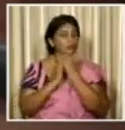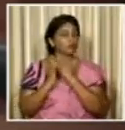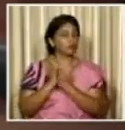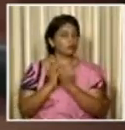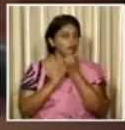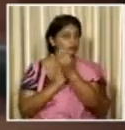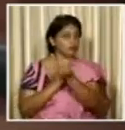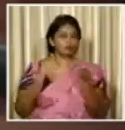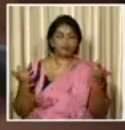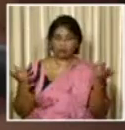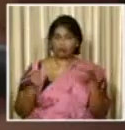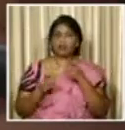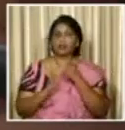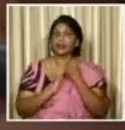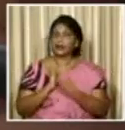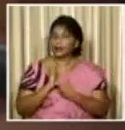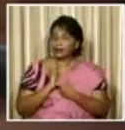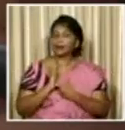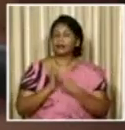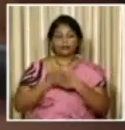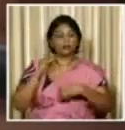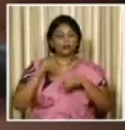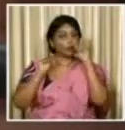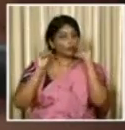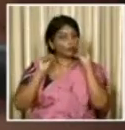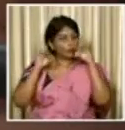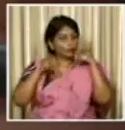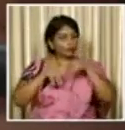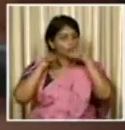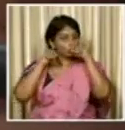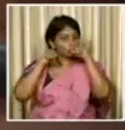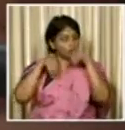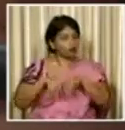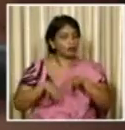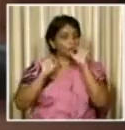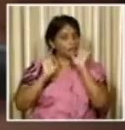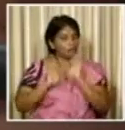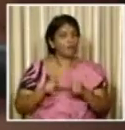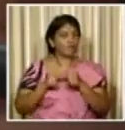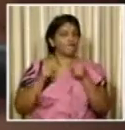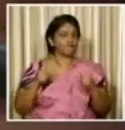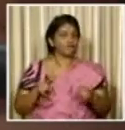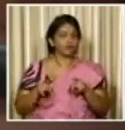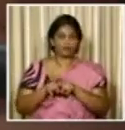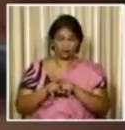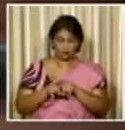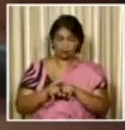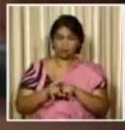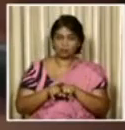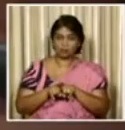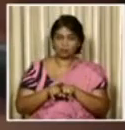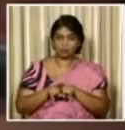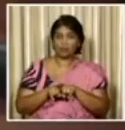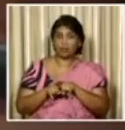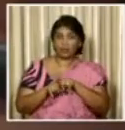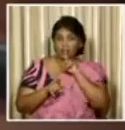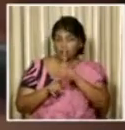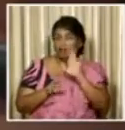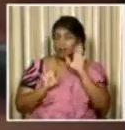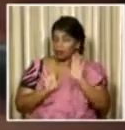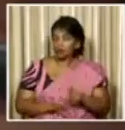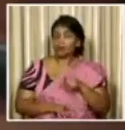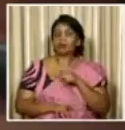salasa nometi bewin niti idriye cande di mime weleke siti mime wipaksa wipaksa i makle salakanu laban ne nam salakanu laban ne nam